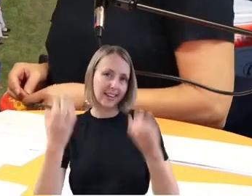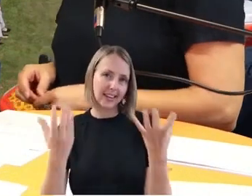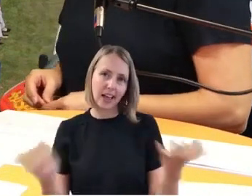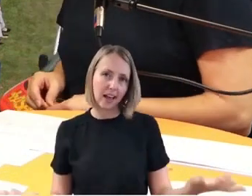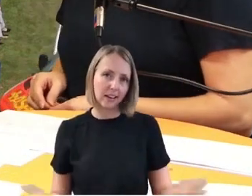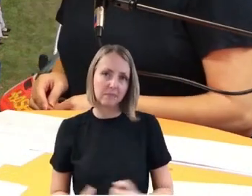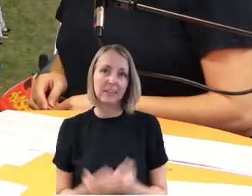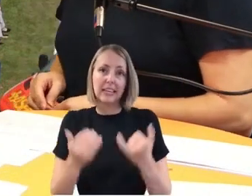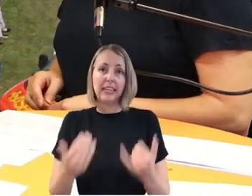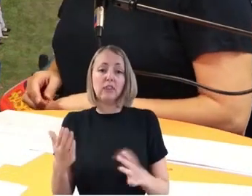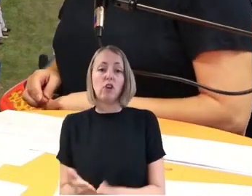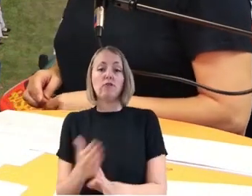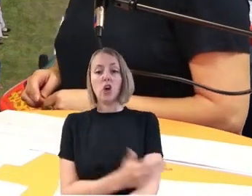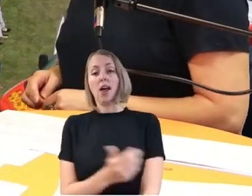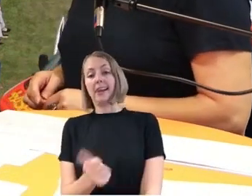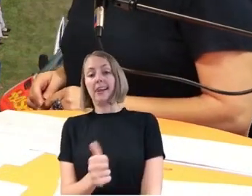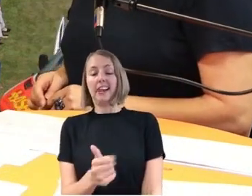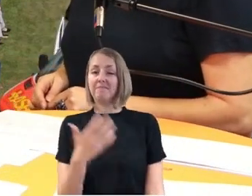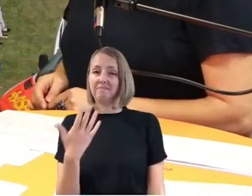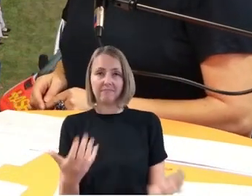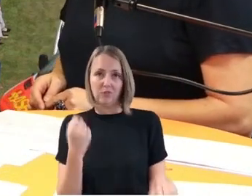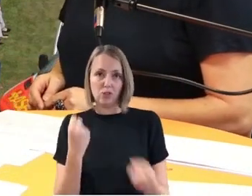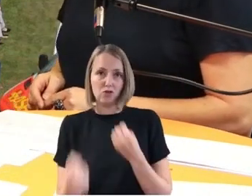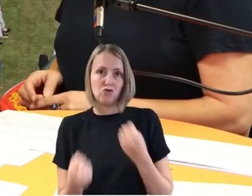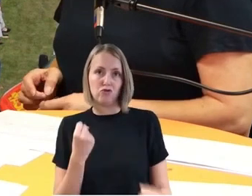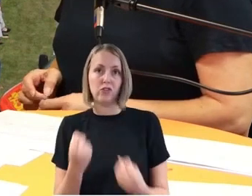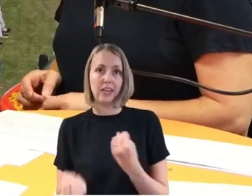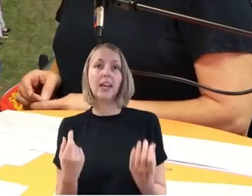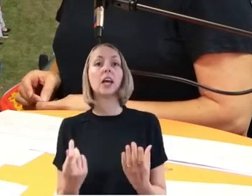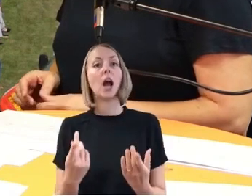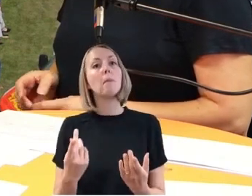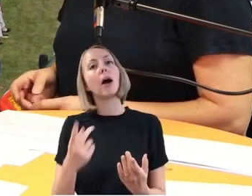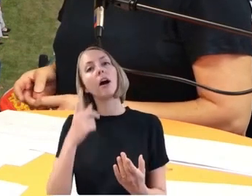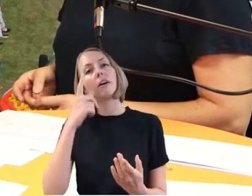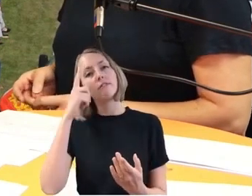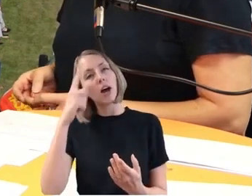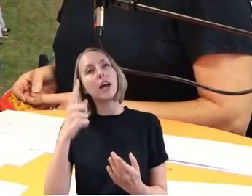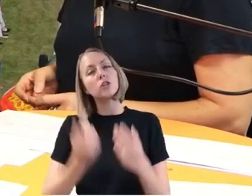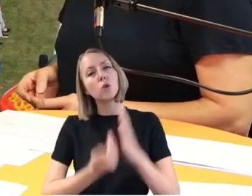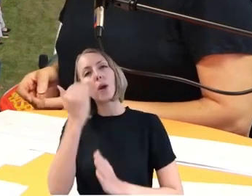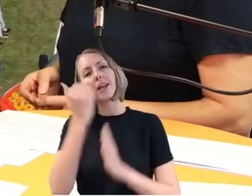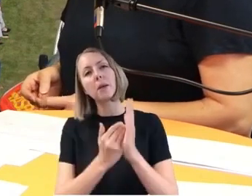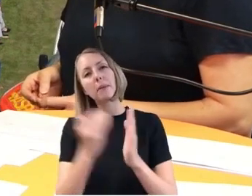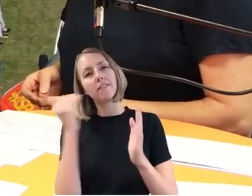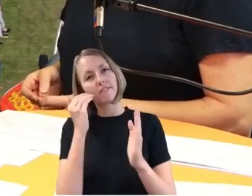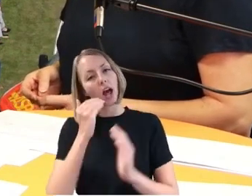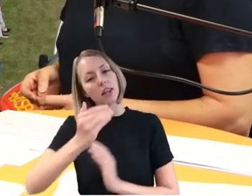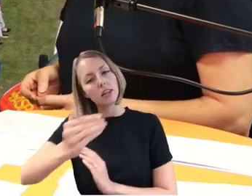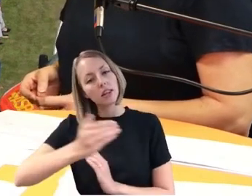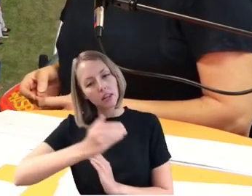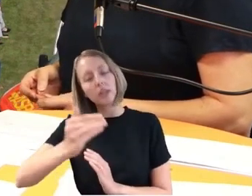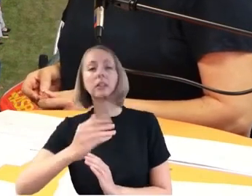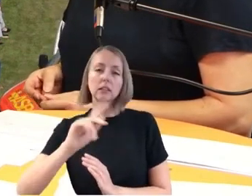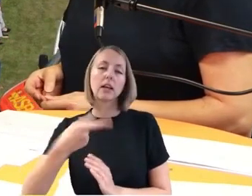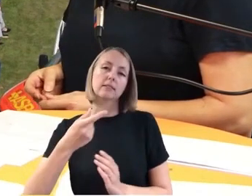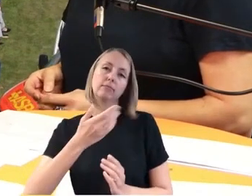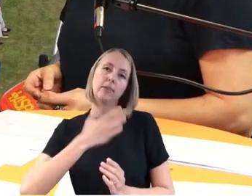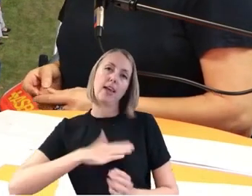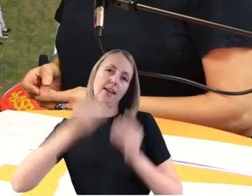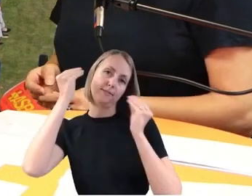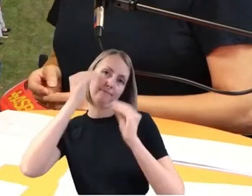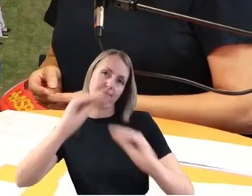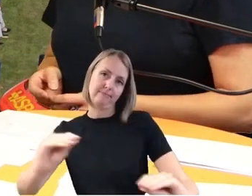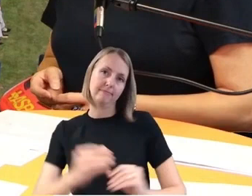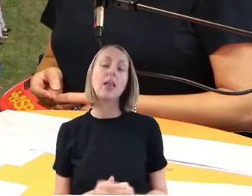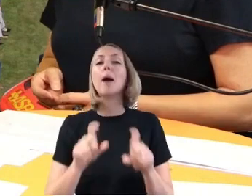einschätzen zu können aber wir kommunizieren das natürlich sehr gerne sobald wir einen neuen termin haben aber das thema wird definitiv bestehen bleiben so